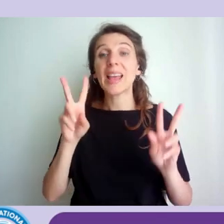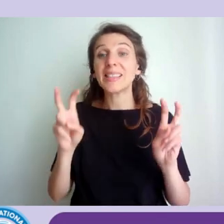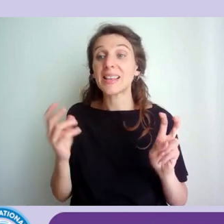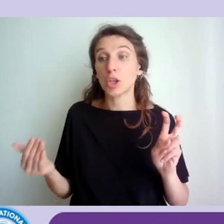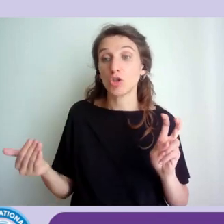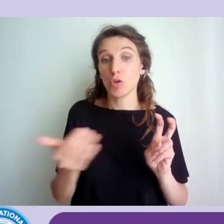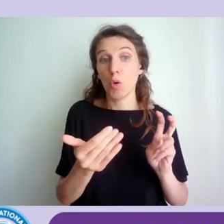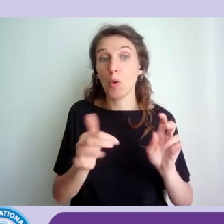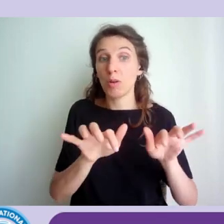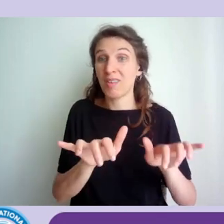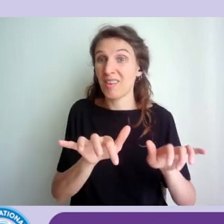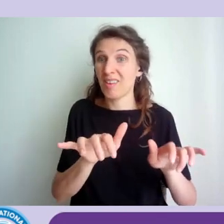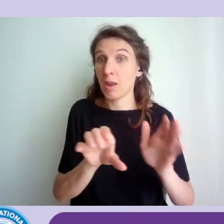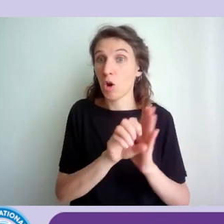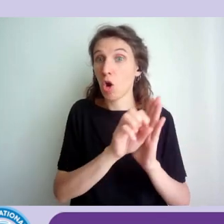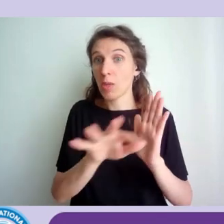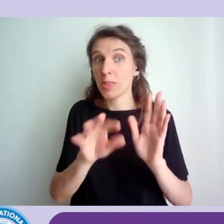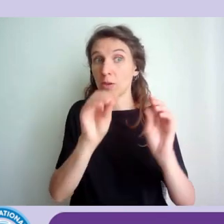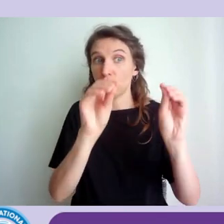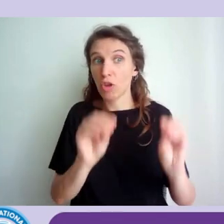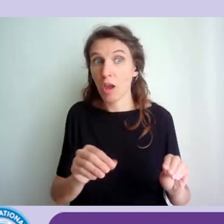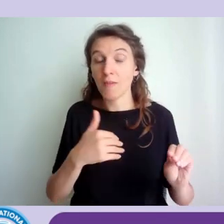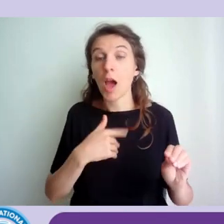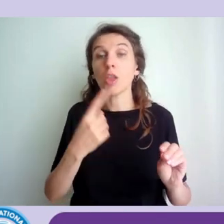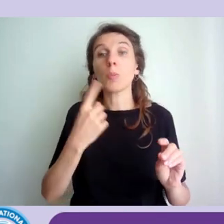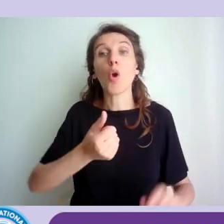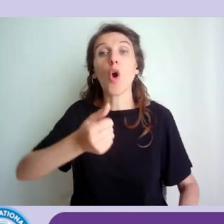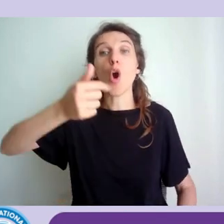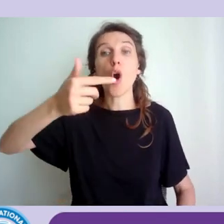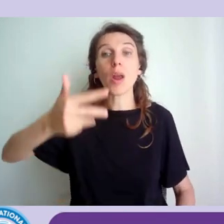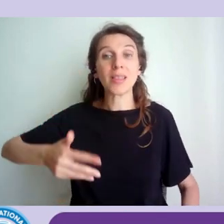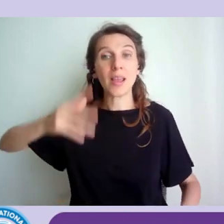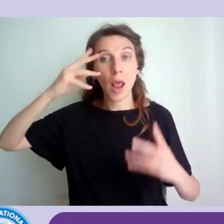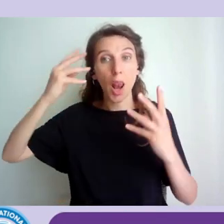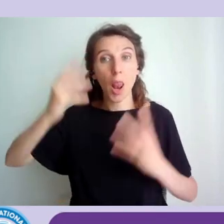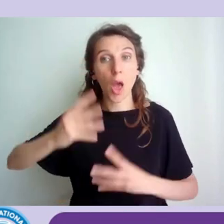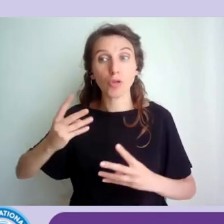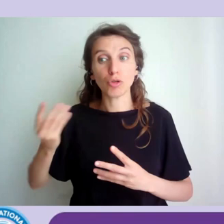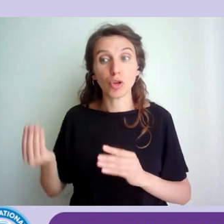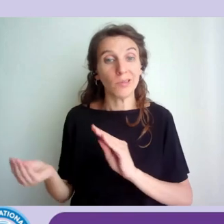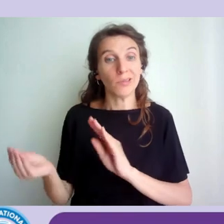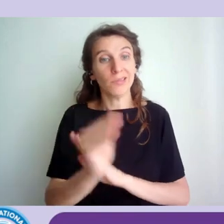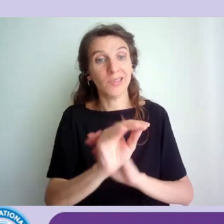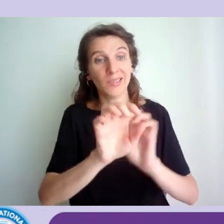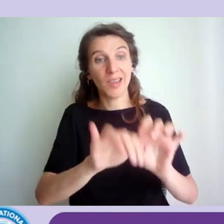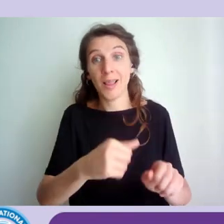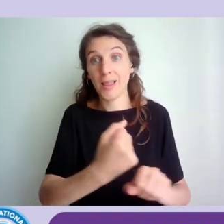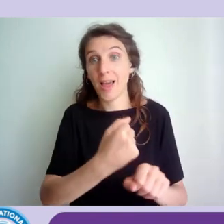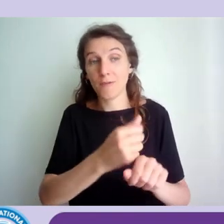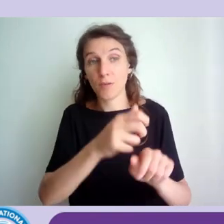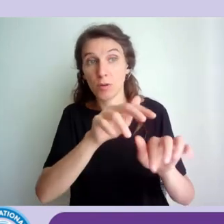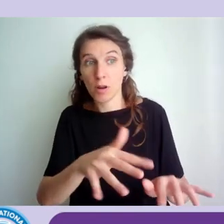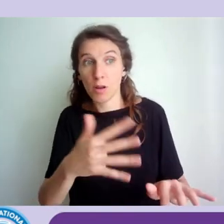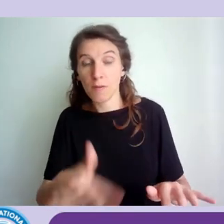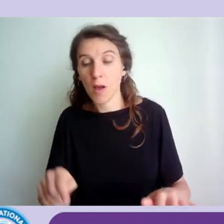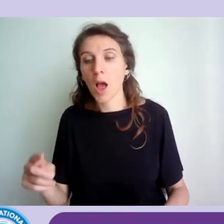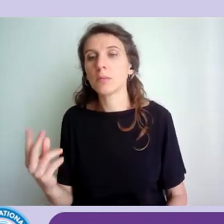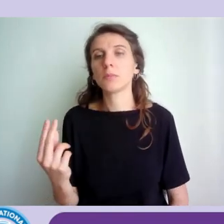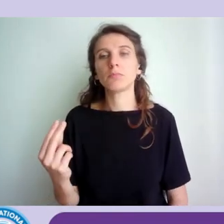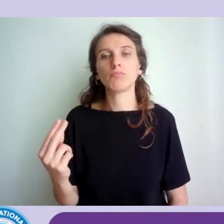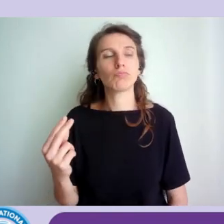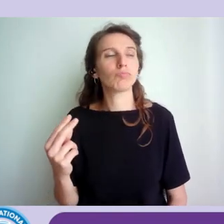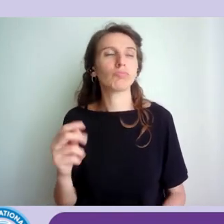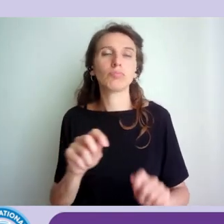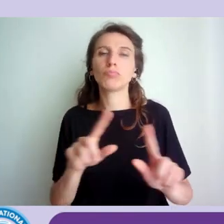e soprattutto in maniera logica nella Diciamo in una pagina web Ecco navigare quella